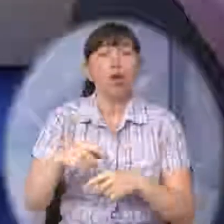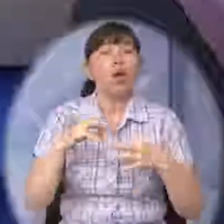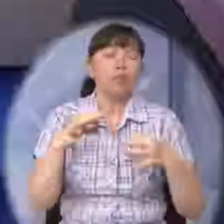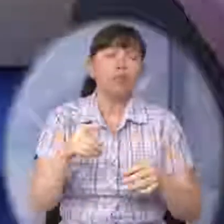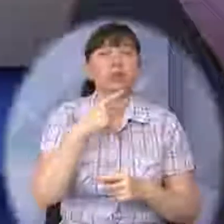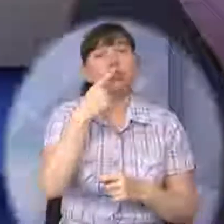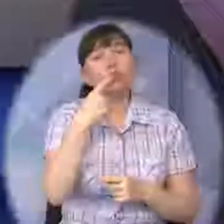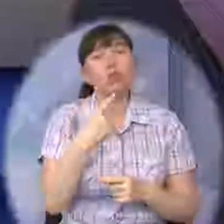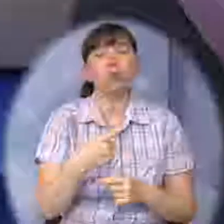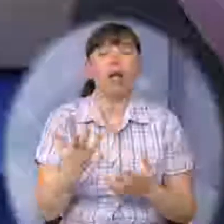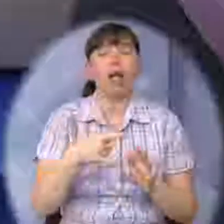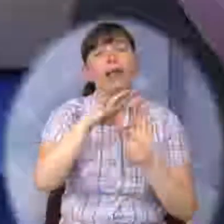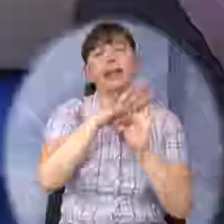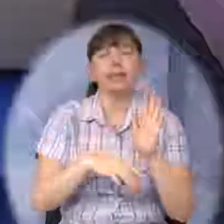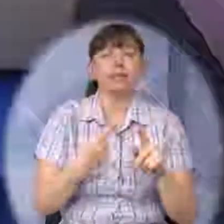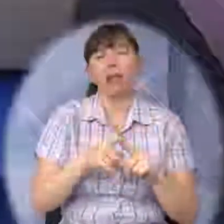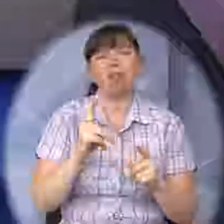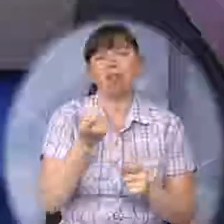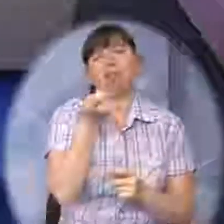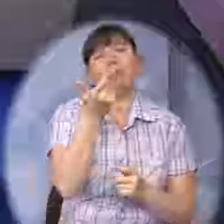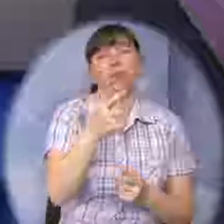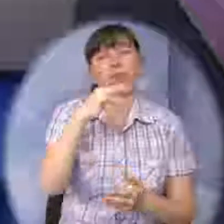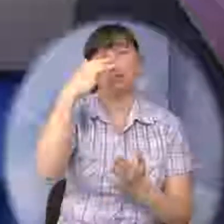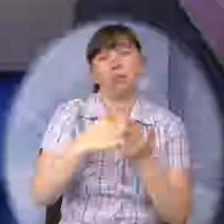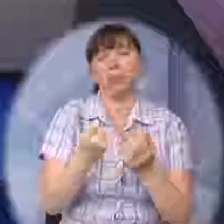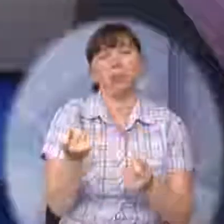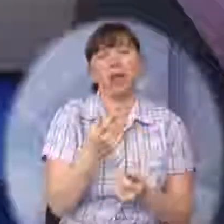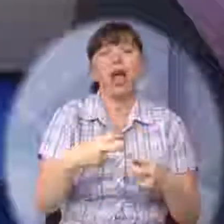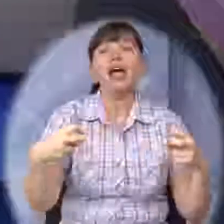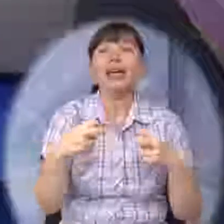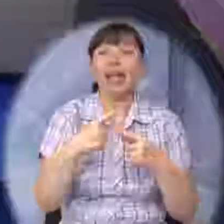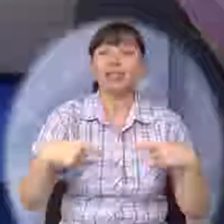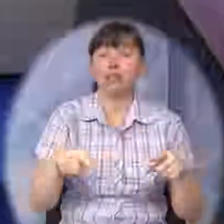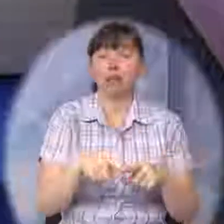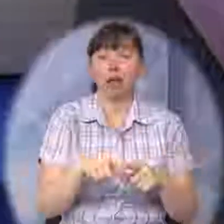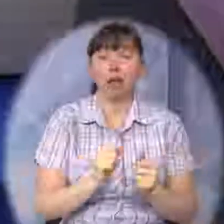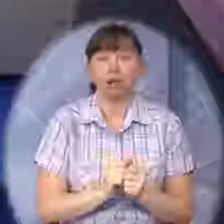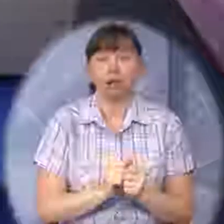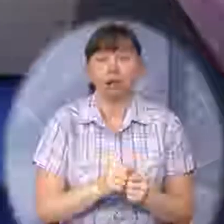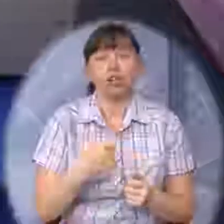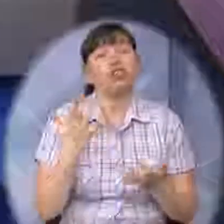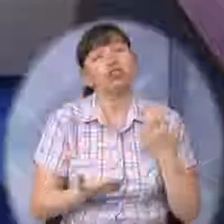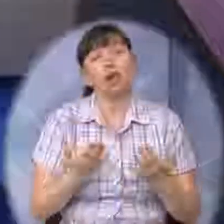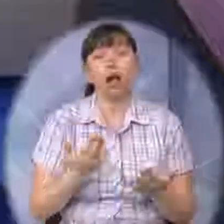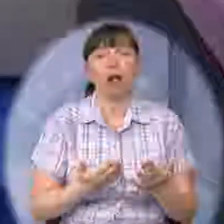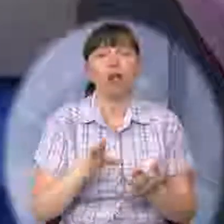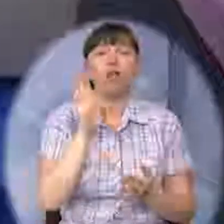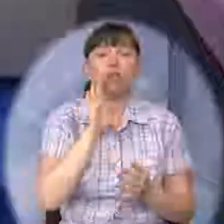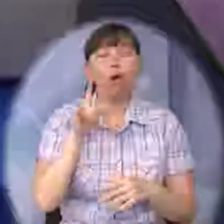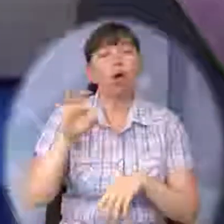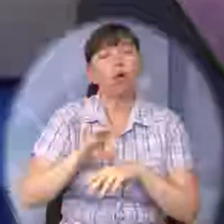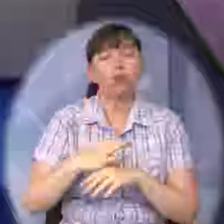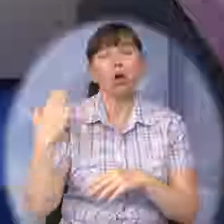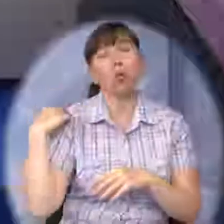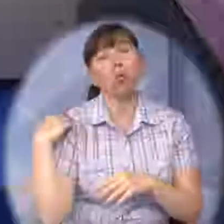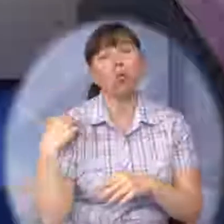își permit să spună că ei, lista asta nu mai este așa de mare de așteptare, dacă se iei rău în Rezina chiar. Și dacă doamna